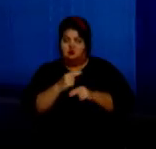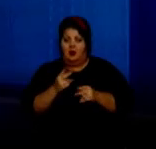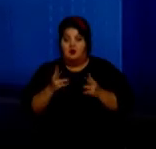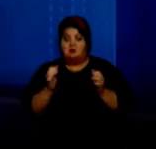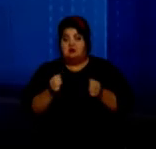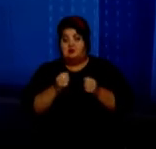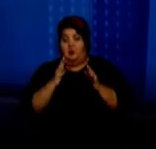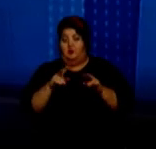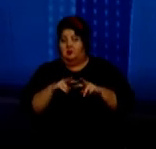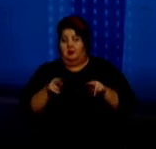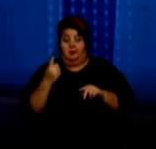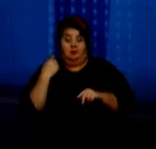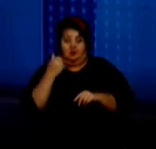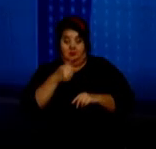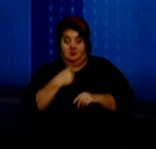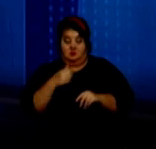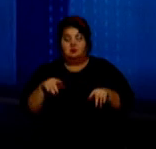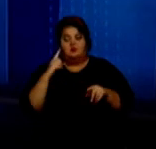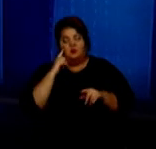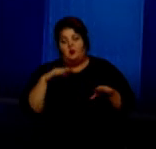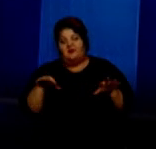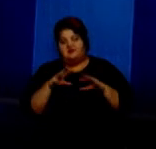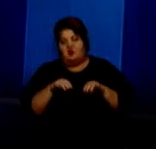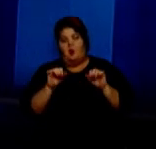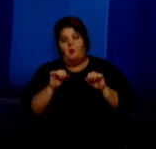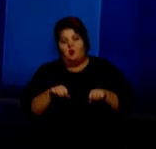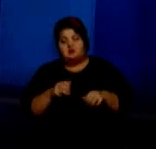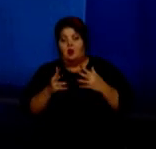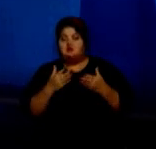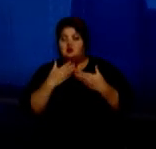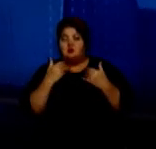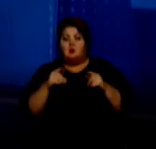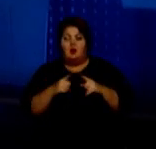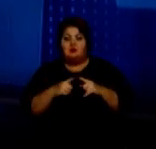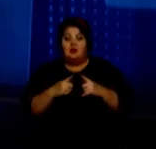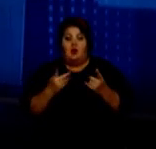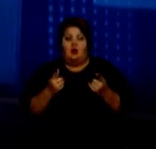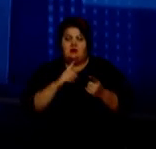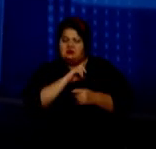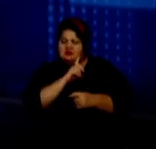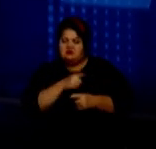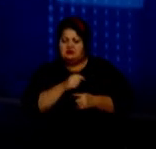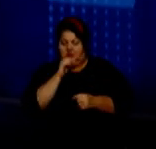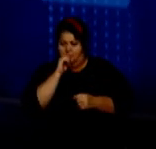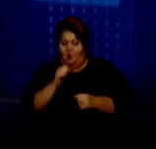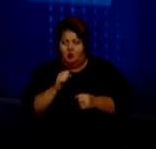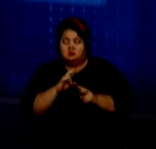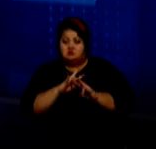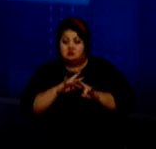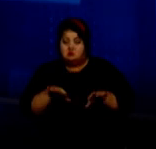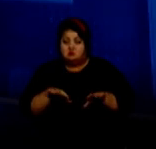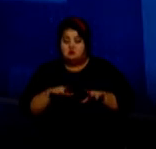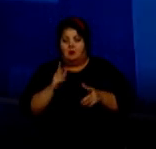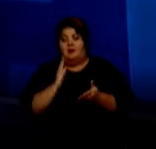як і в цьому році, то я думаю, все можливо. Тобто, якщо немає якихось таких критичних сильних морозів, то на сьогоднішній день є